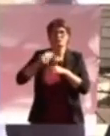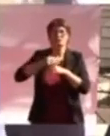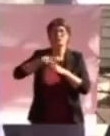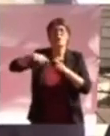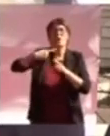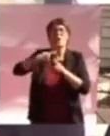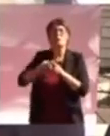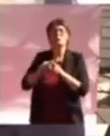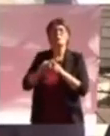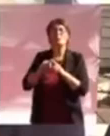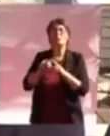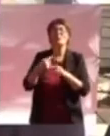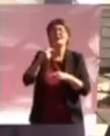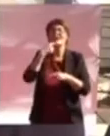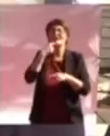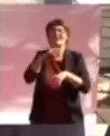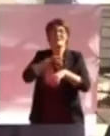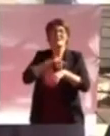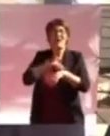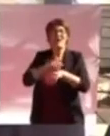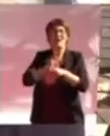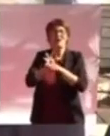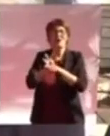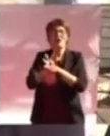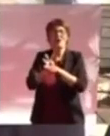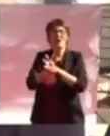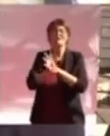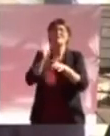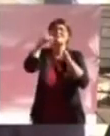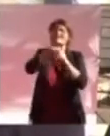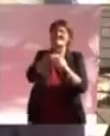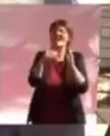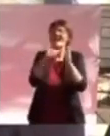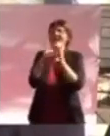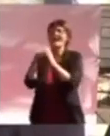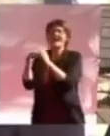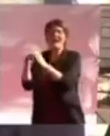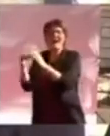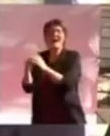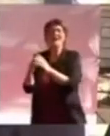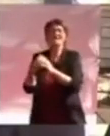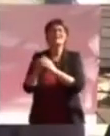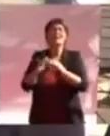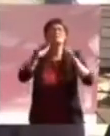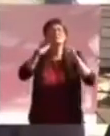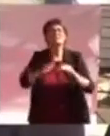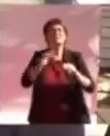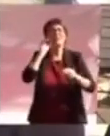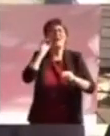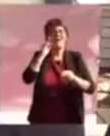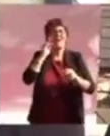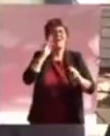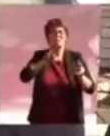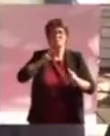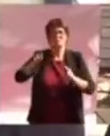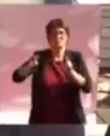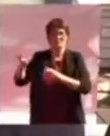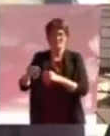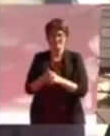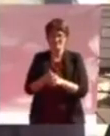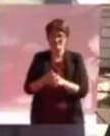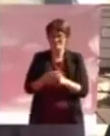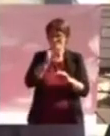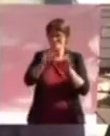proprio domicilio siamo alla fase due come ho detto prima sperando di non ritornare alla fase due